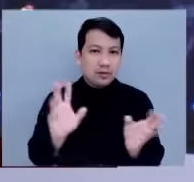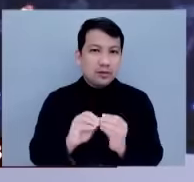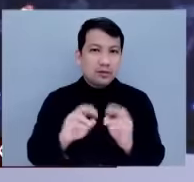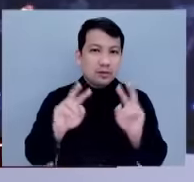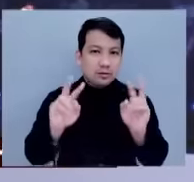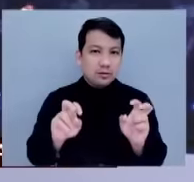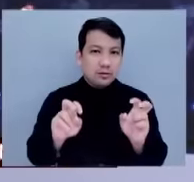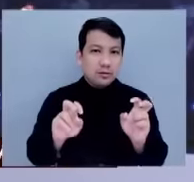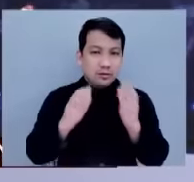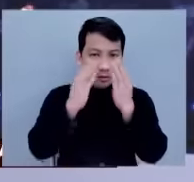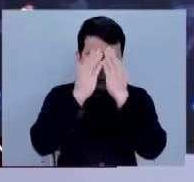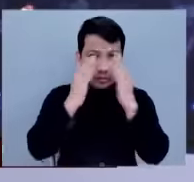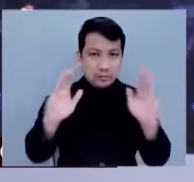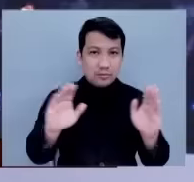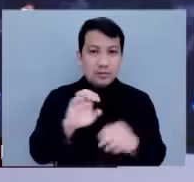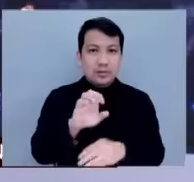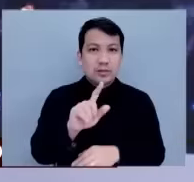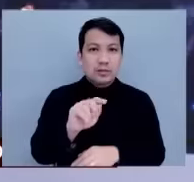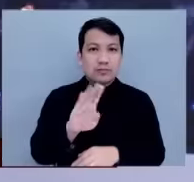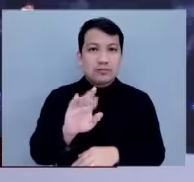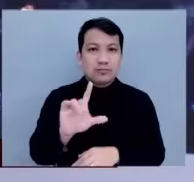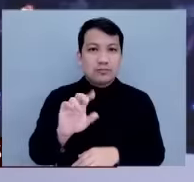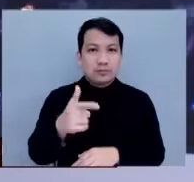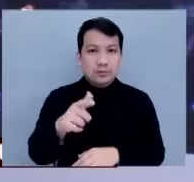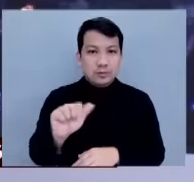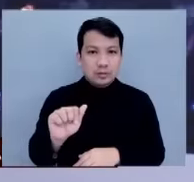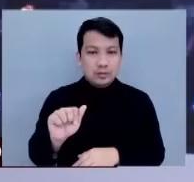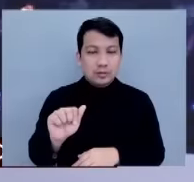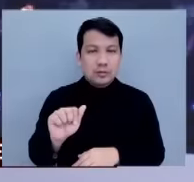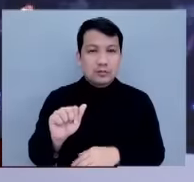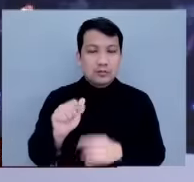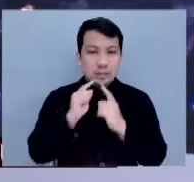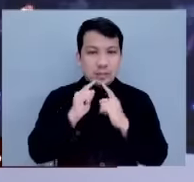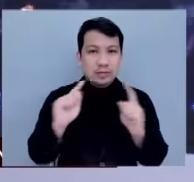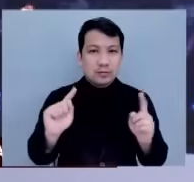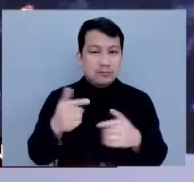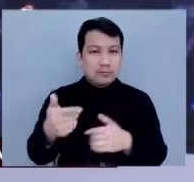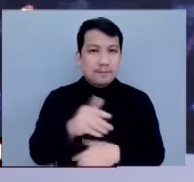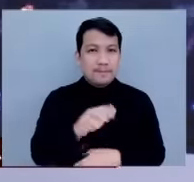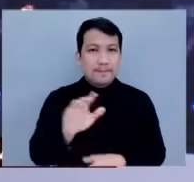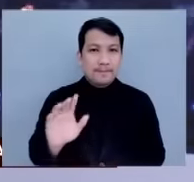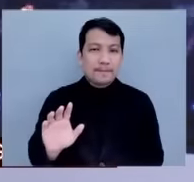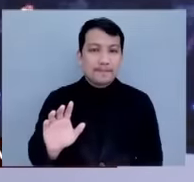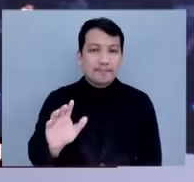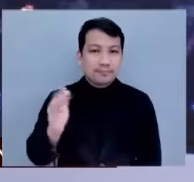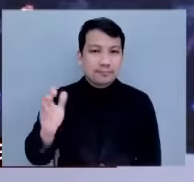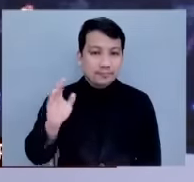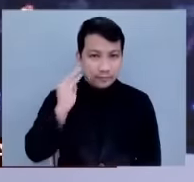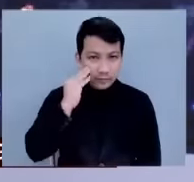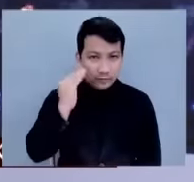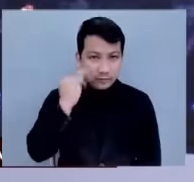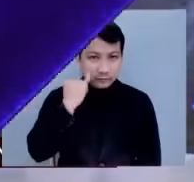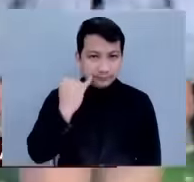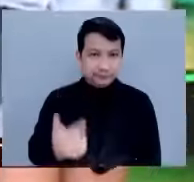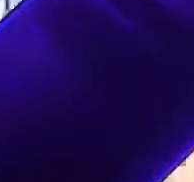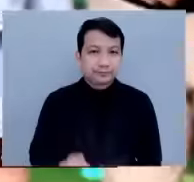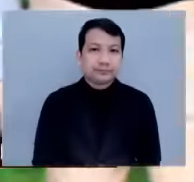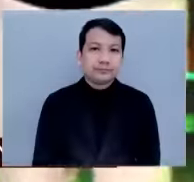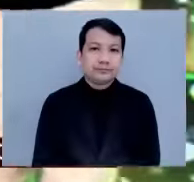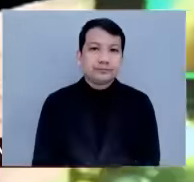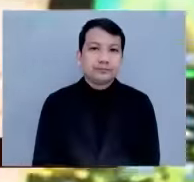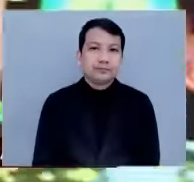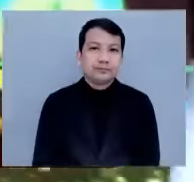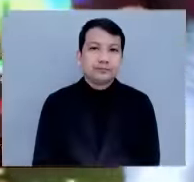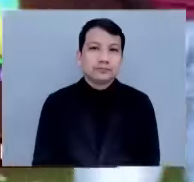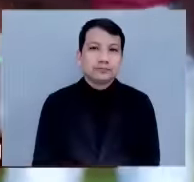Eat Bulaga. Nagdiwang din ang mga legit Dabbercads. Nasa frontline ng balitang yan, si MJ Marfori. Hoy,